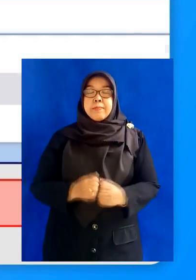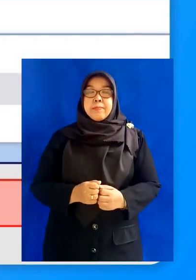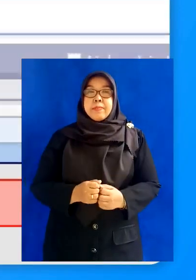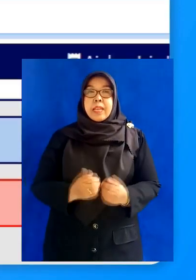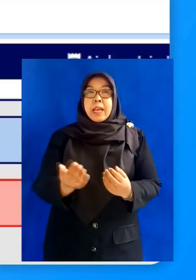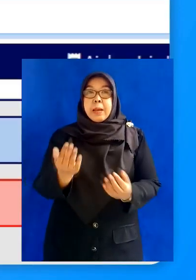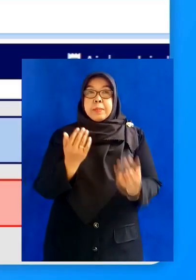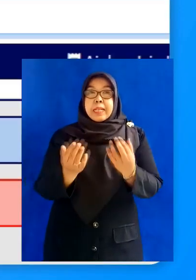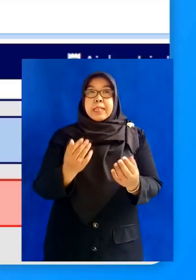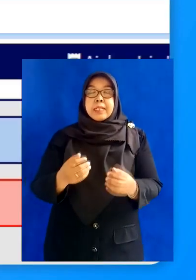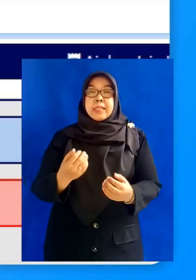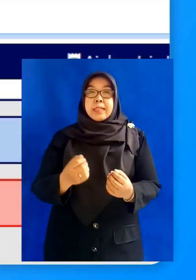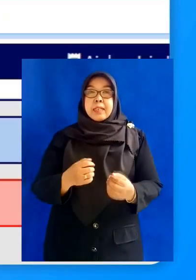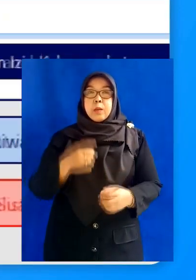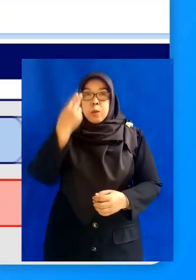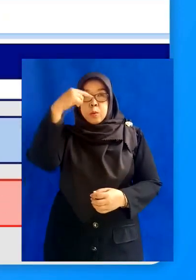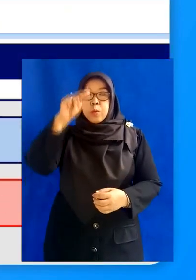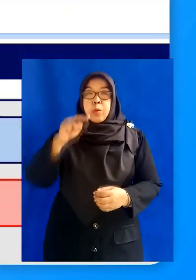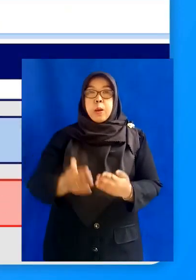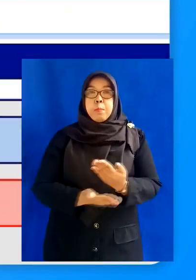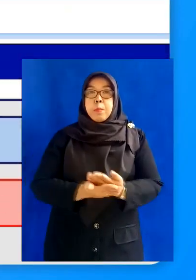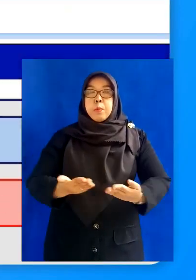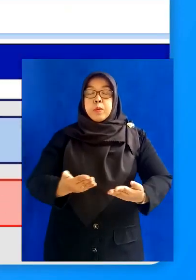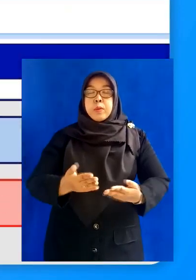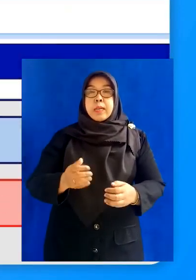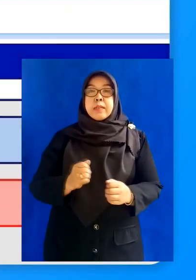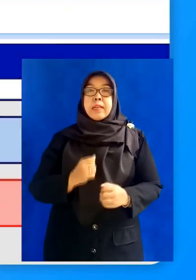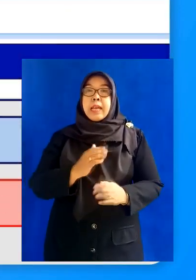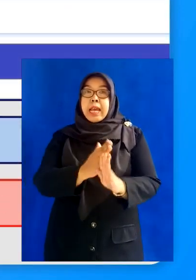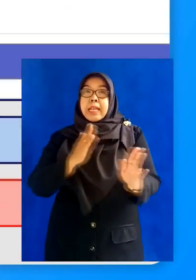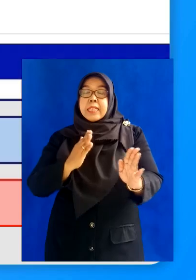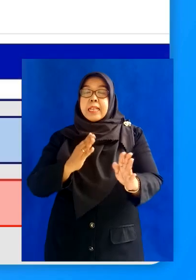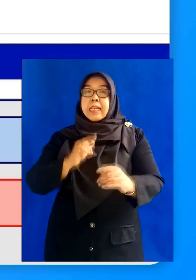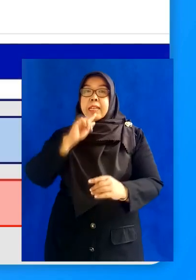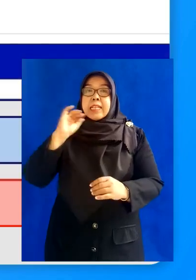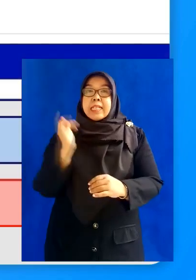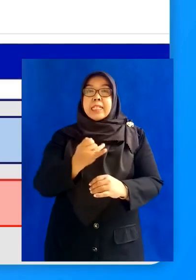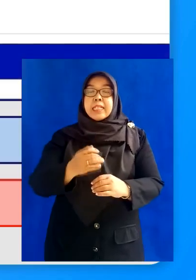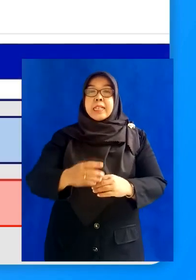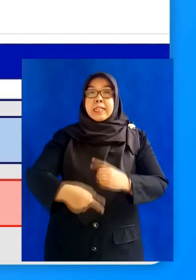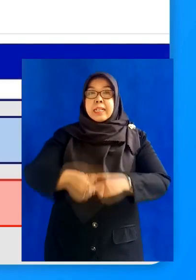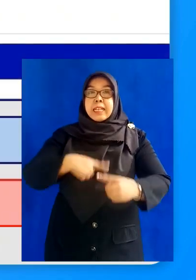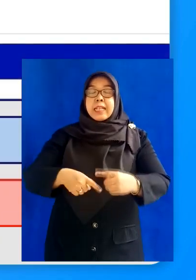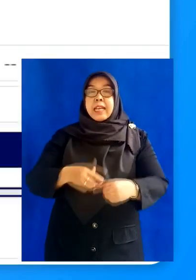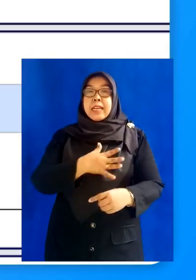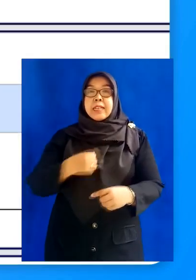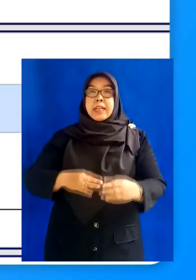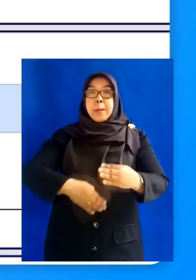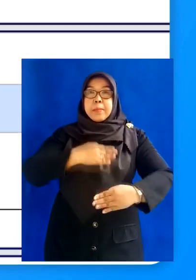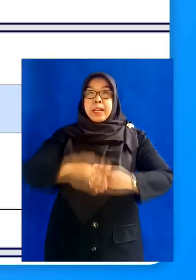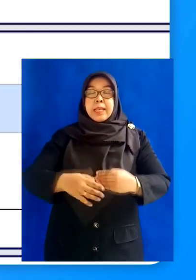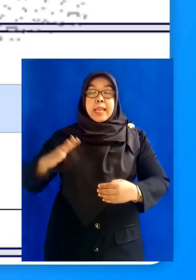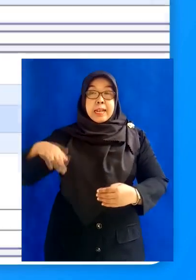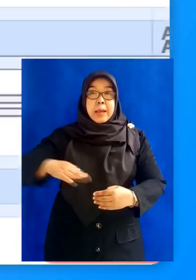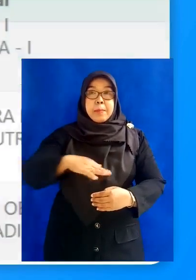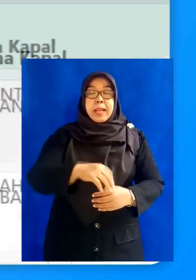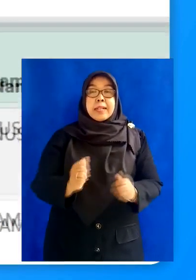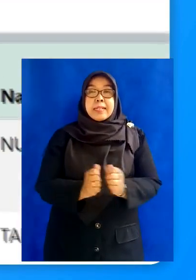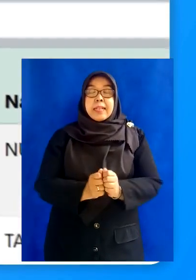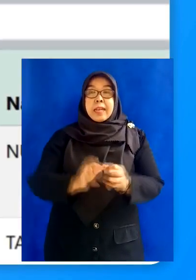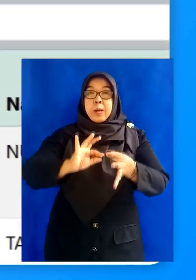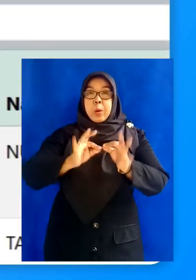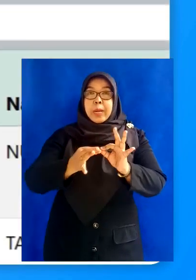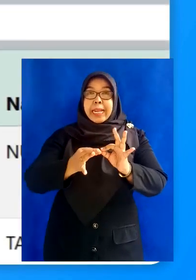dilakukan untuk memudahkan pelaku usaha melakukan antri perizinan untuk kedatangan dan keberangkatan kapal secara online dan melakukan